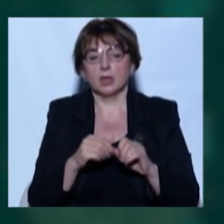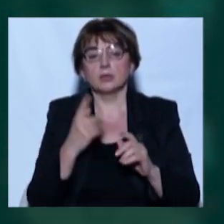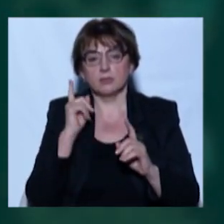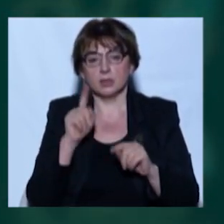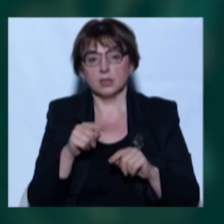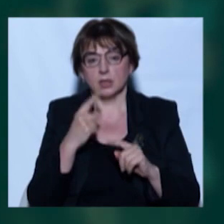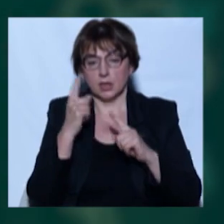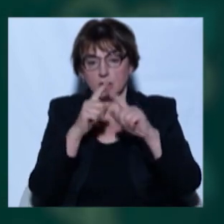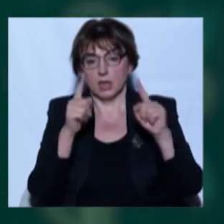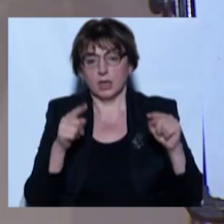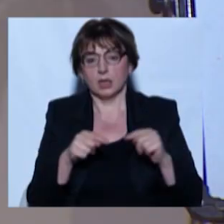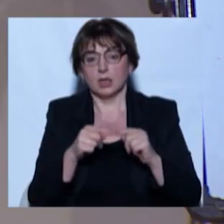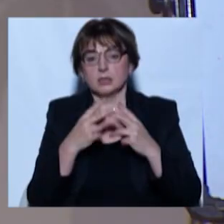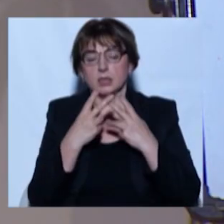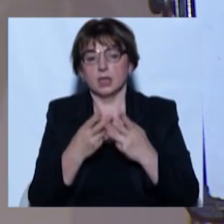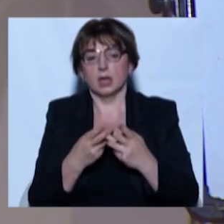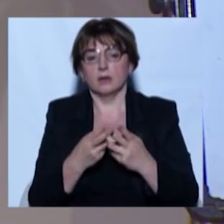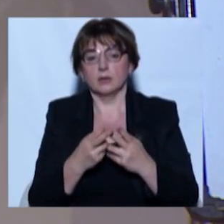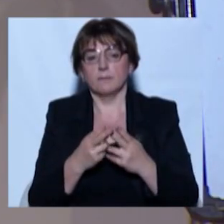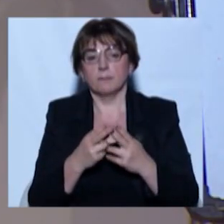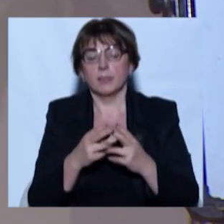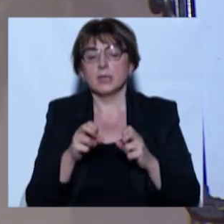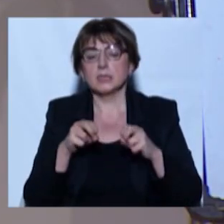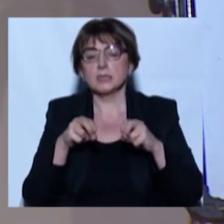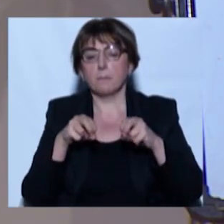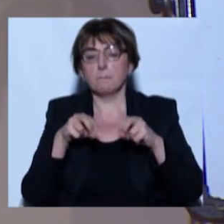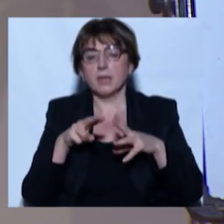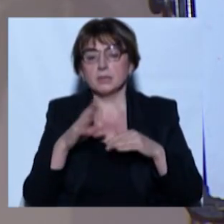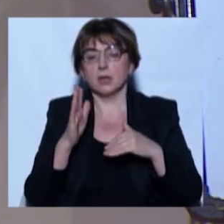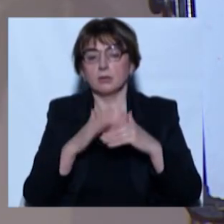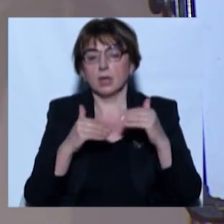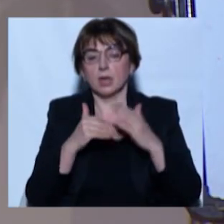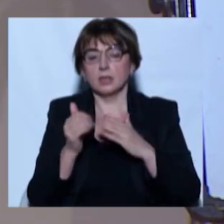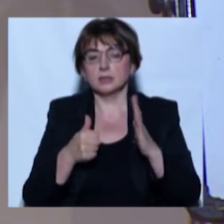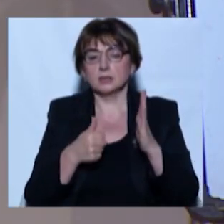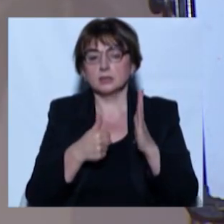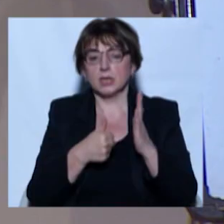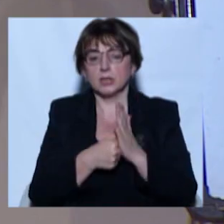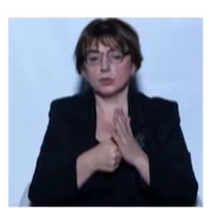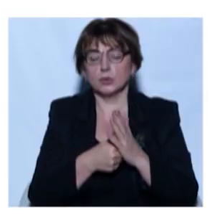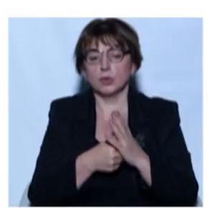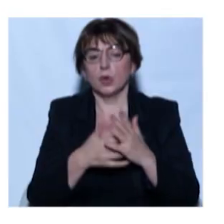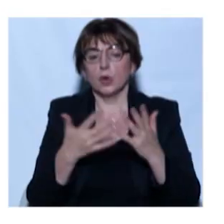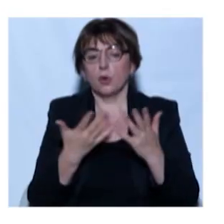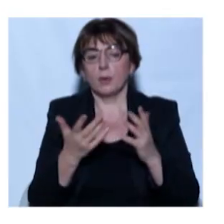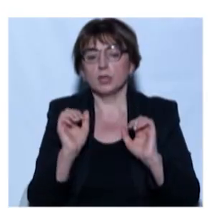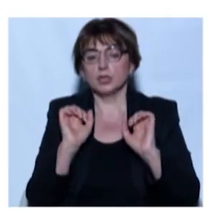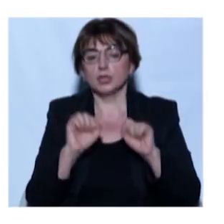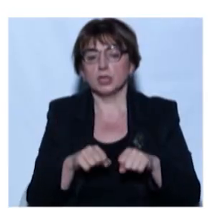ახლა ეკრანზე ნახავთ რაღაც აპარატურას და ხომ არ შეგიძლიათ